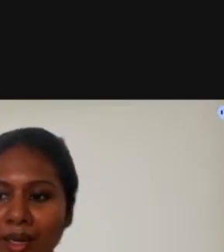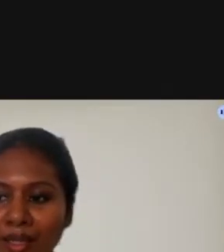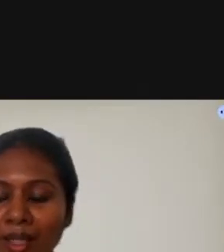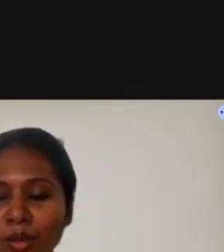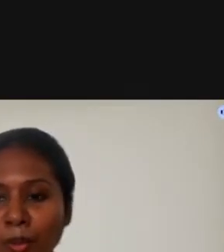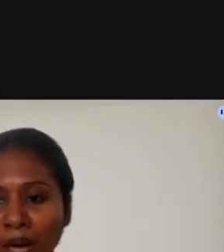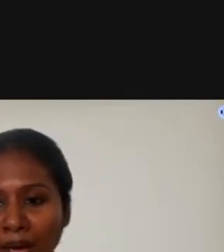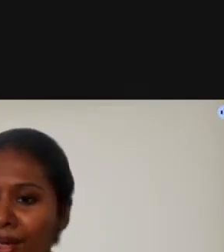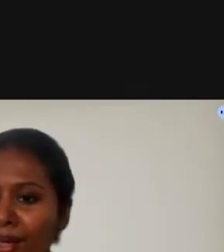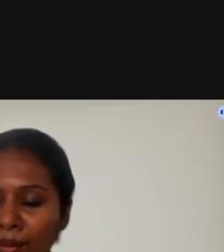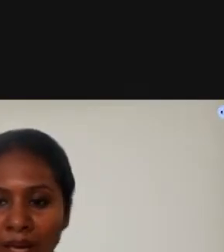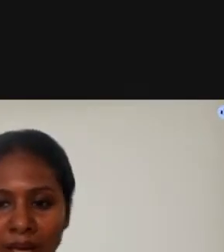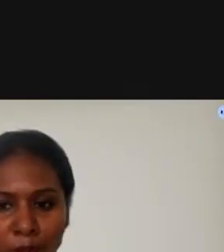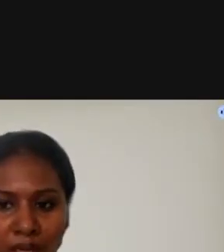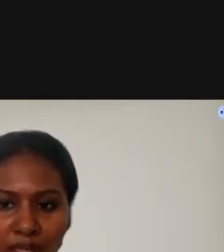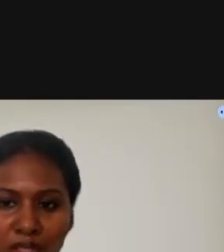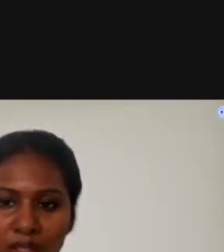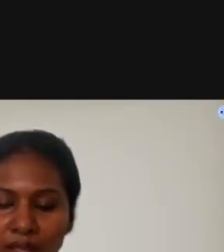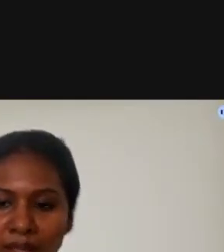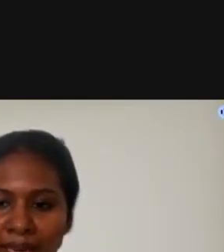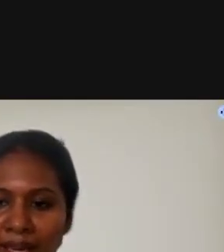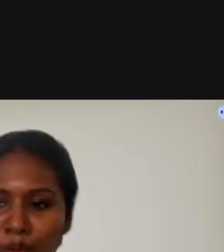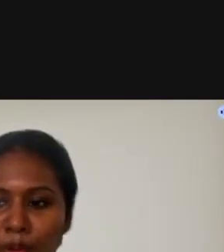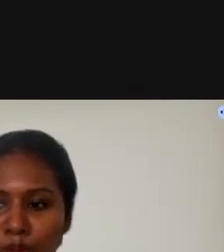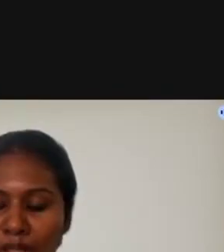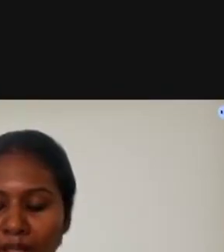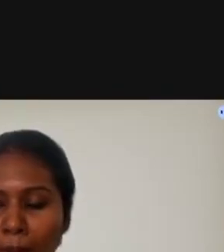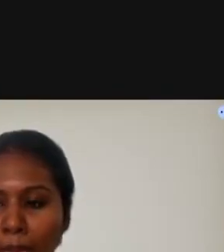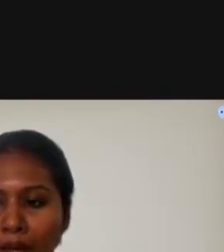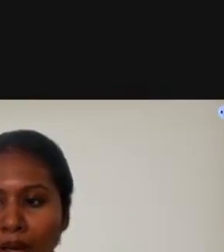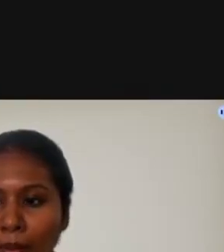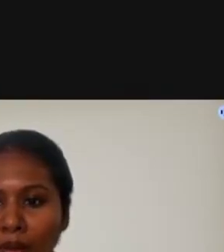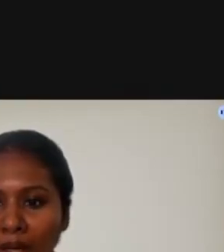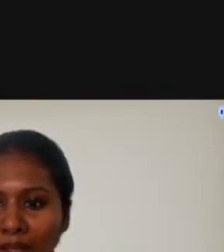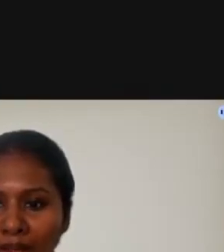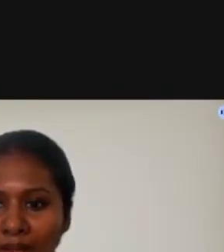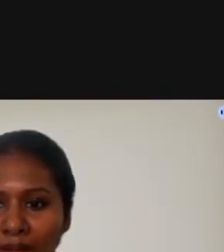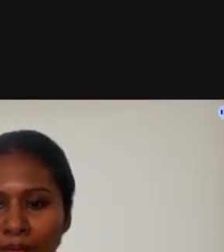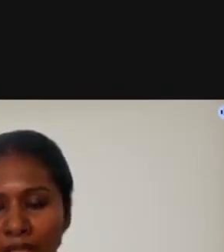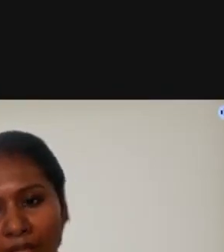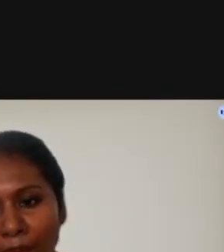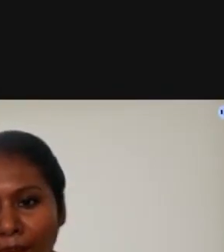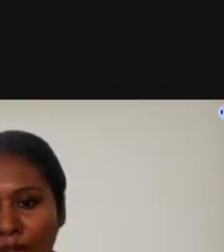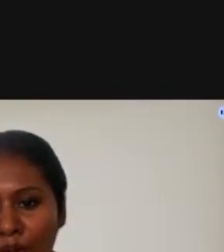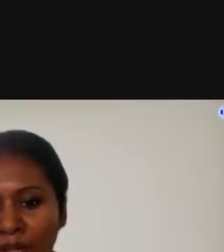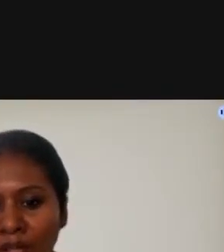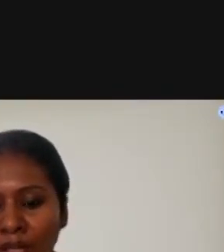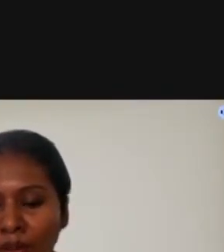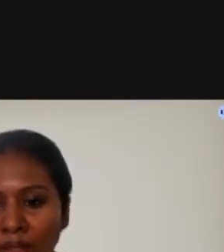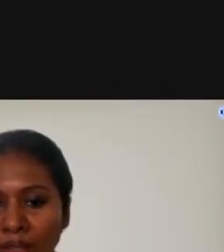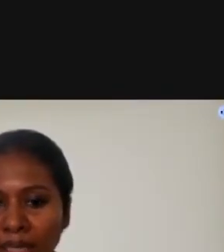സെന്റൻസസിലാ പറയുന്നത്. ആ കുഞ്ഞ് ബാഹയാണ്, ബാഹ ബോൺ കണ്ടക്ഷൻ എയ്ഡ് ആയിരുന്നു ഉപയോഗിച്ചുകൊണ്ടിരുന്നത്. അപ്പോൾ അത് ഹിയറിംഗ് ഇമ്പയർമെന്റ്